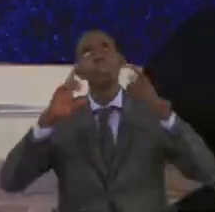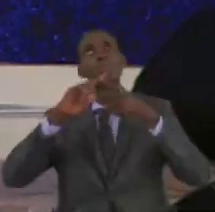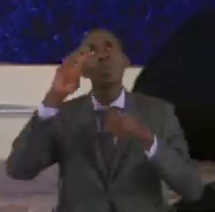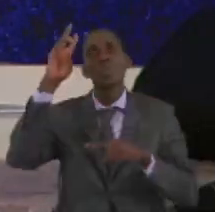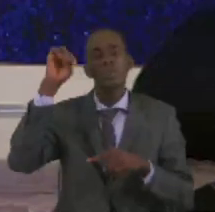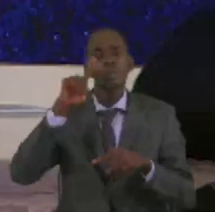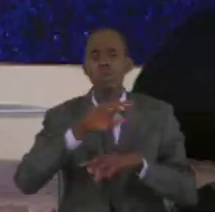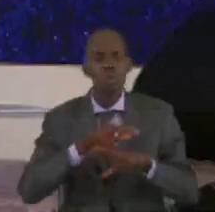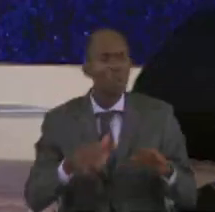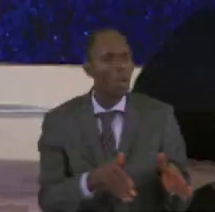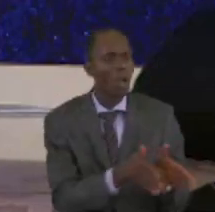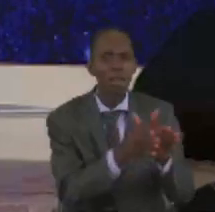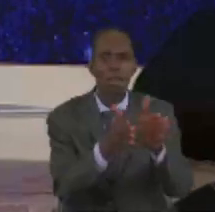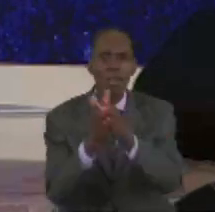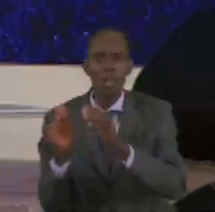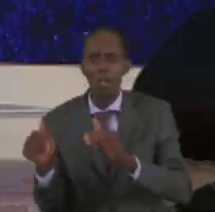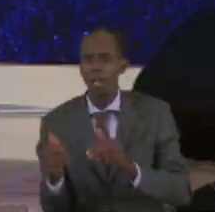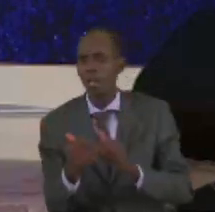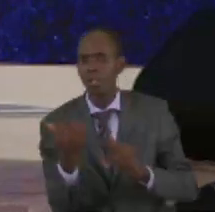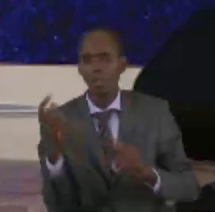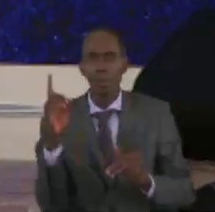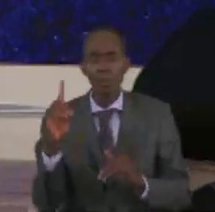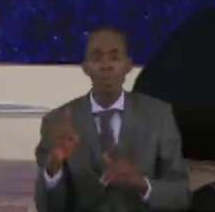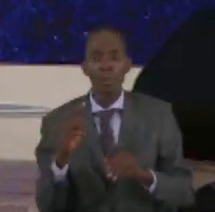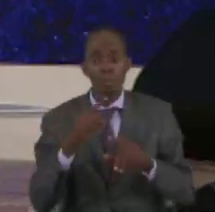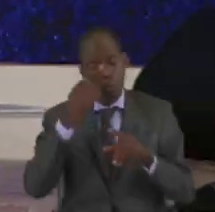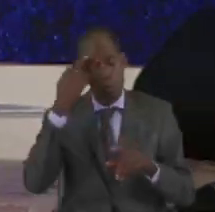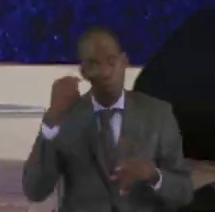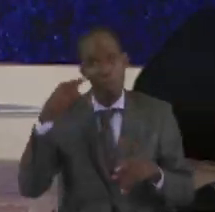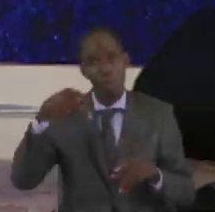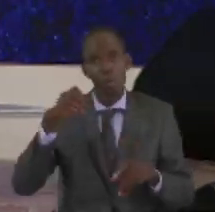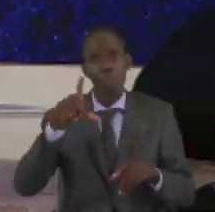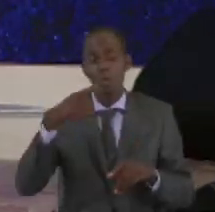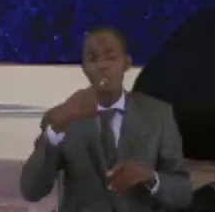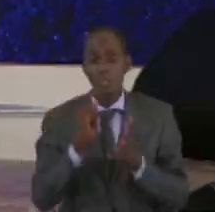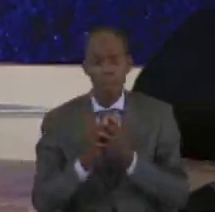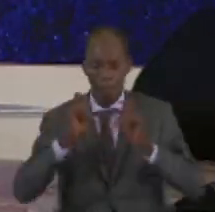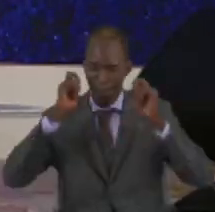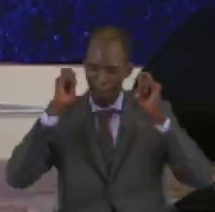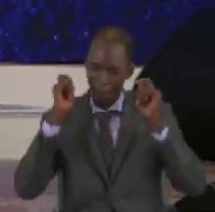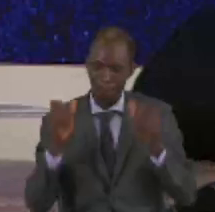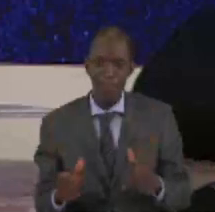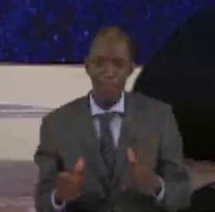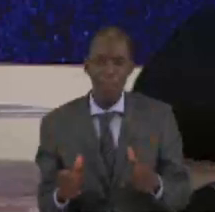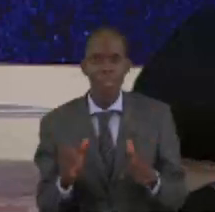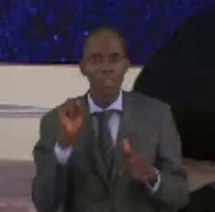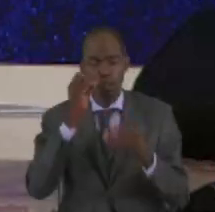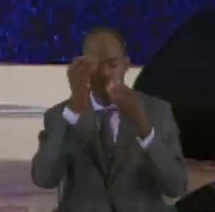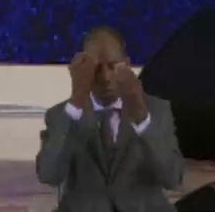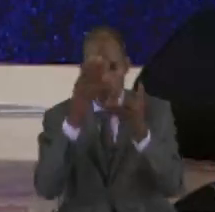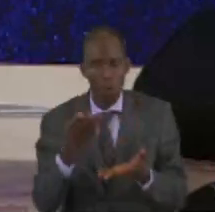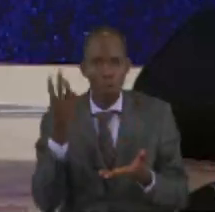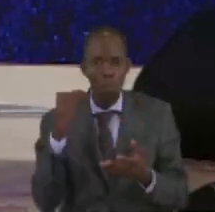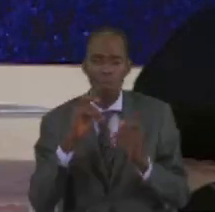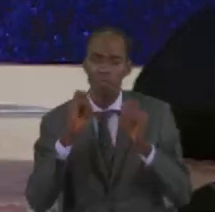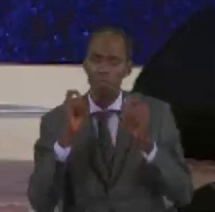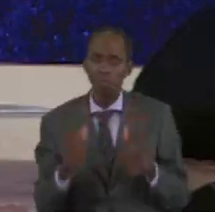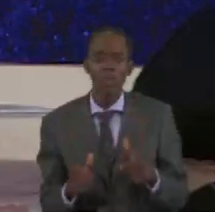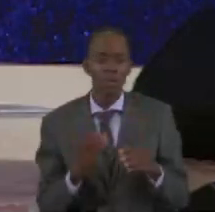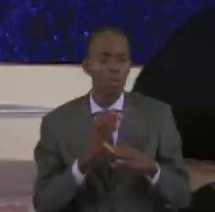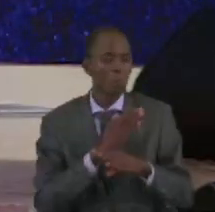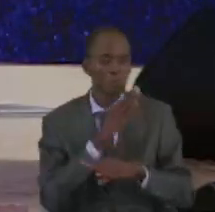tout lui consacrer. Tu ne demandes personne. Il dit, aussitôt, son obéissance est prompte,